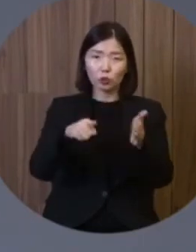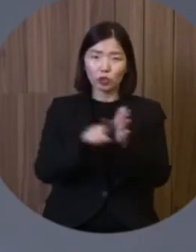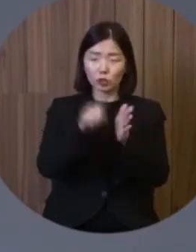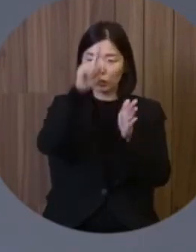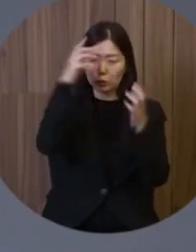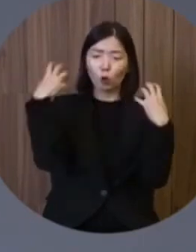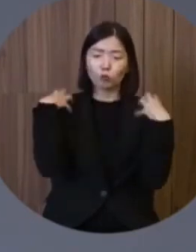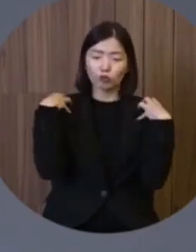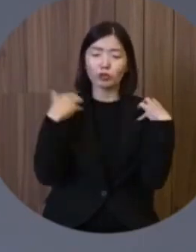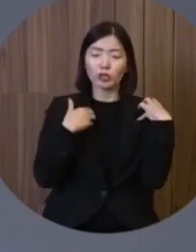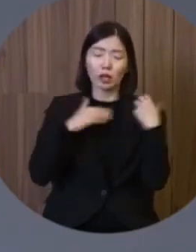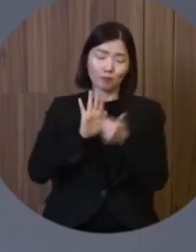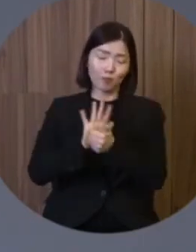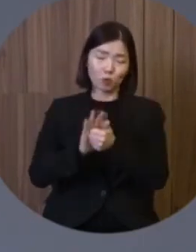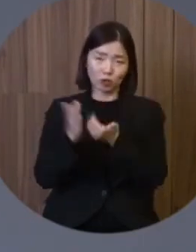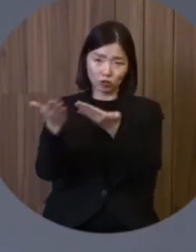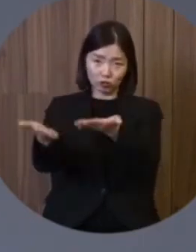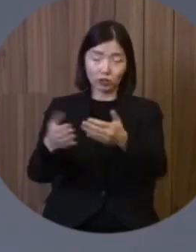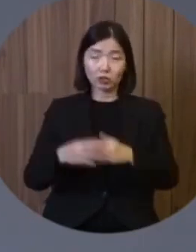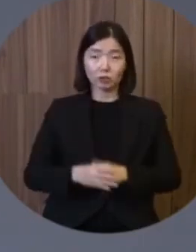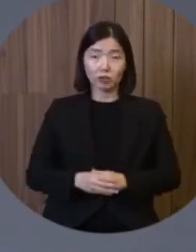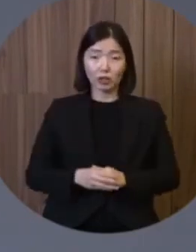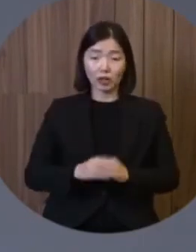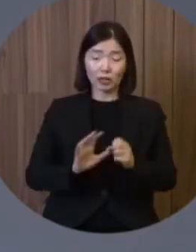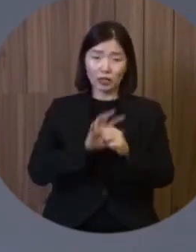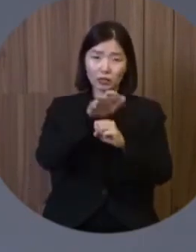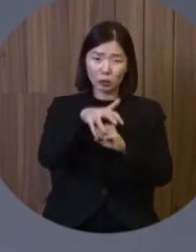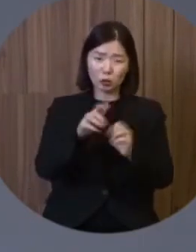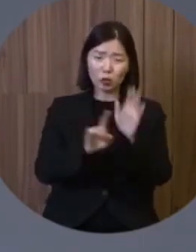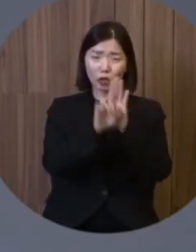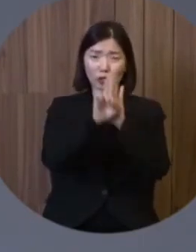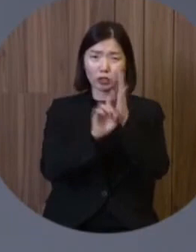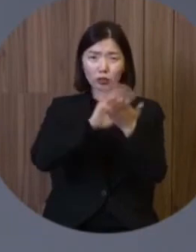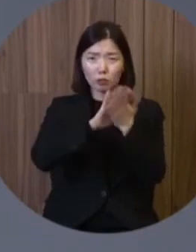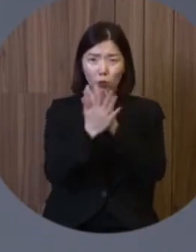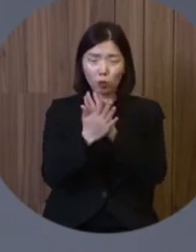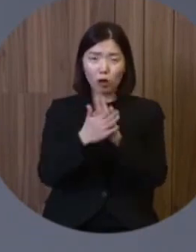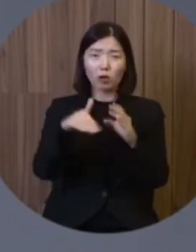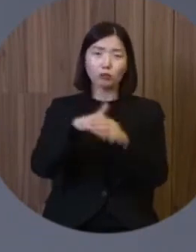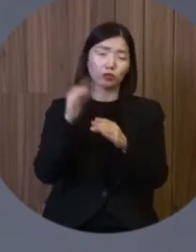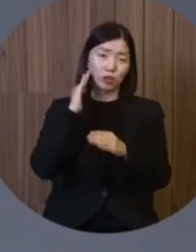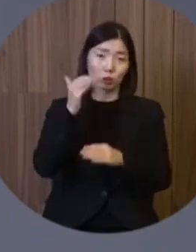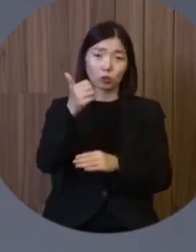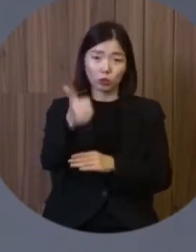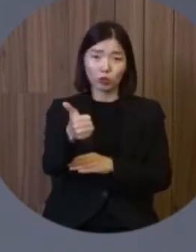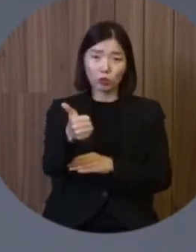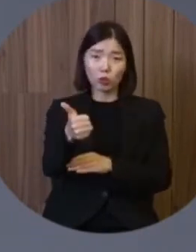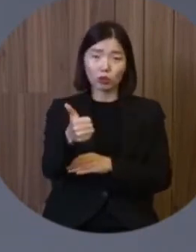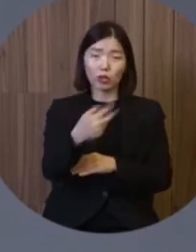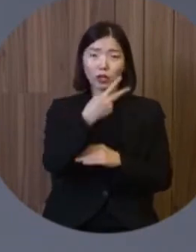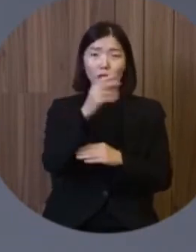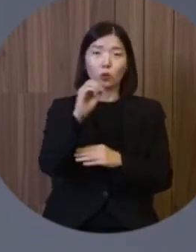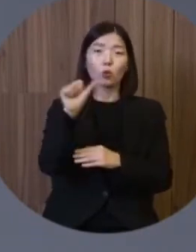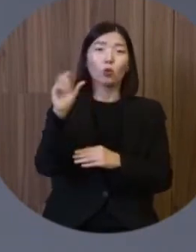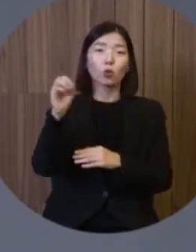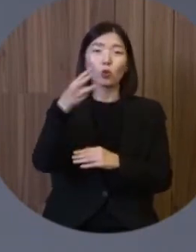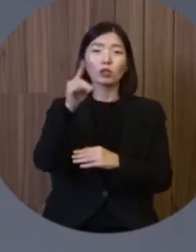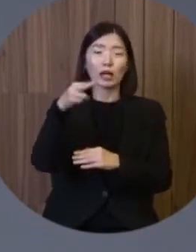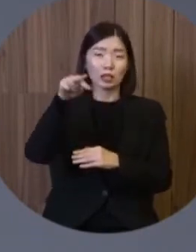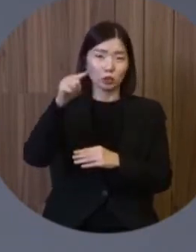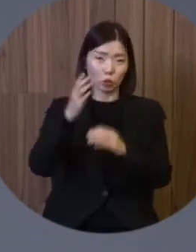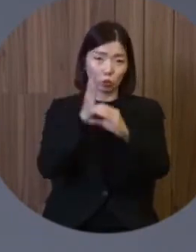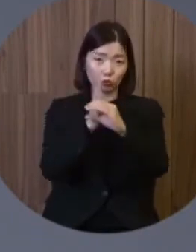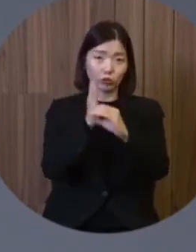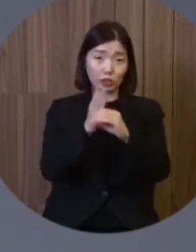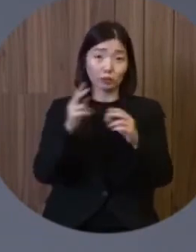정부를 뒷받침하겠습니다. 세계적 기후변화 대응과 문재인 대통령의 2050 탄소 중립화